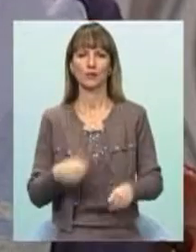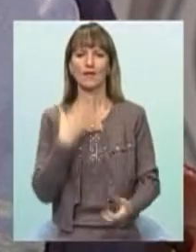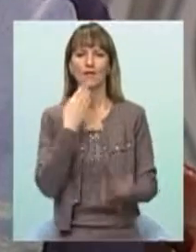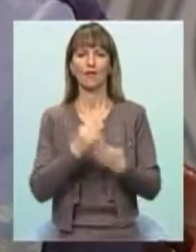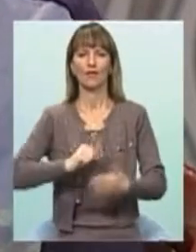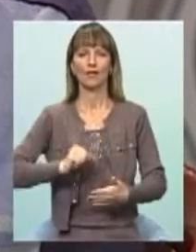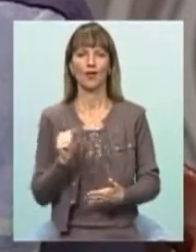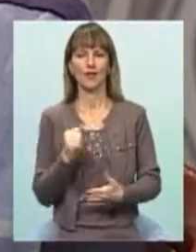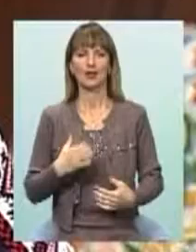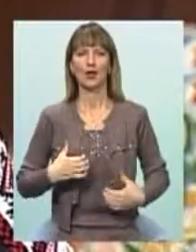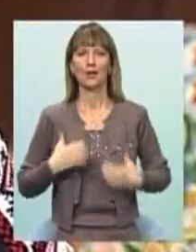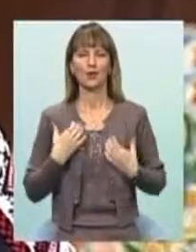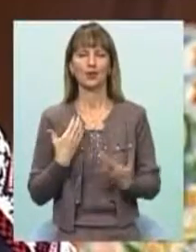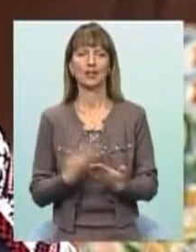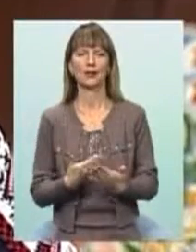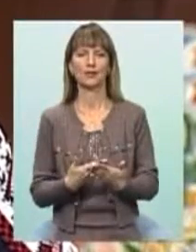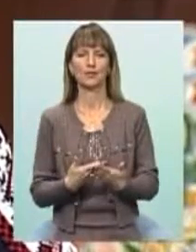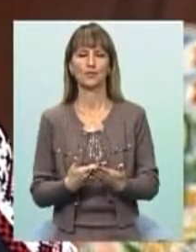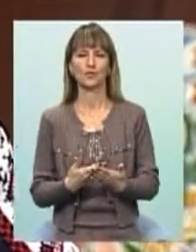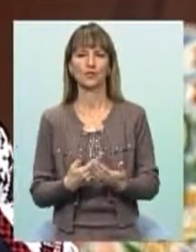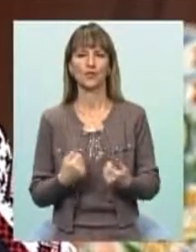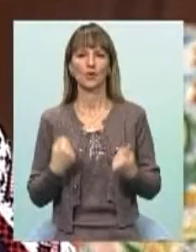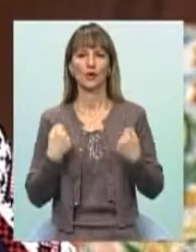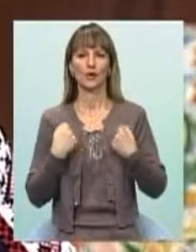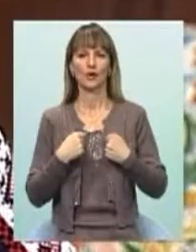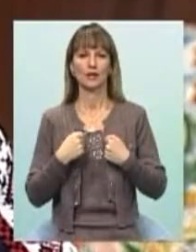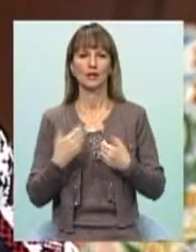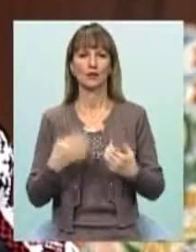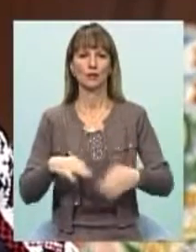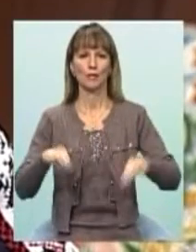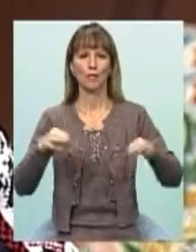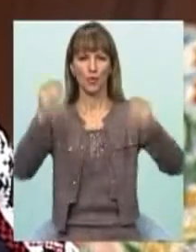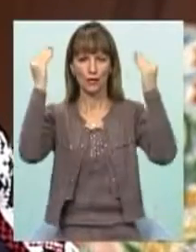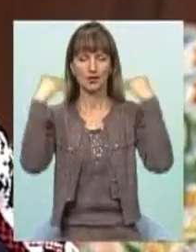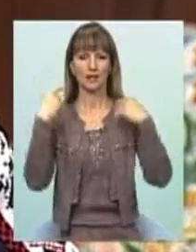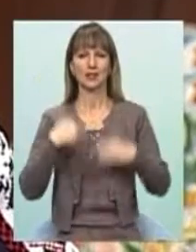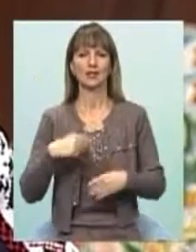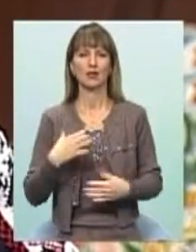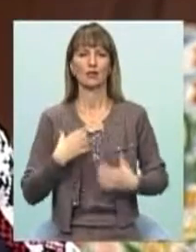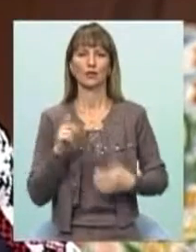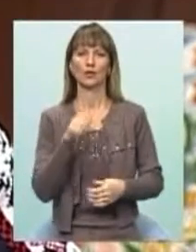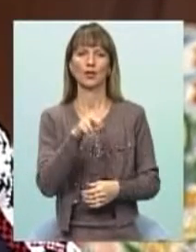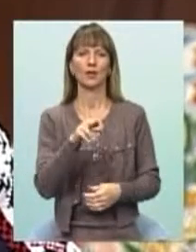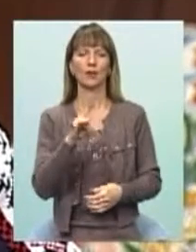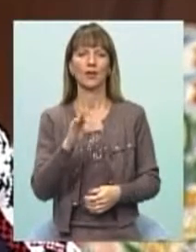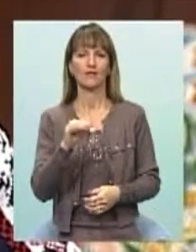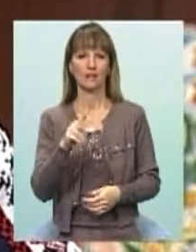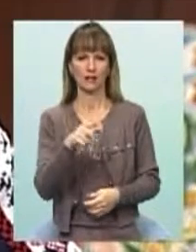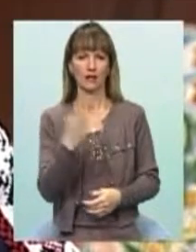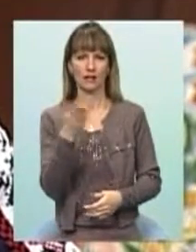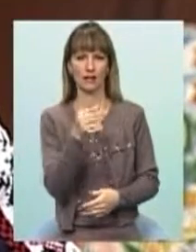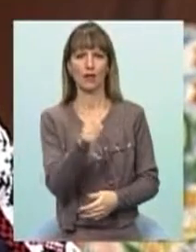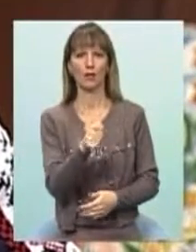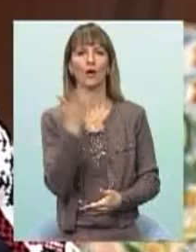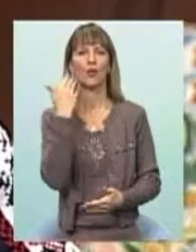товариша налякати, наприклад, надягнути якусь там простінь на себе і налякати його тим, що ти привид. Як ти, колись тебе лякали?